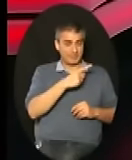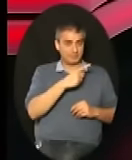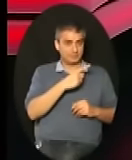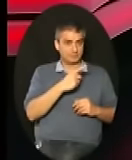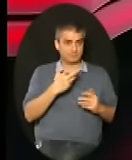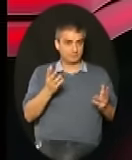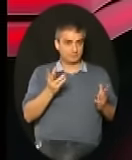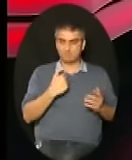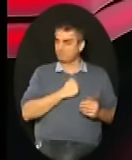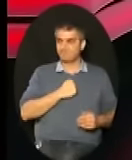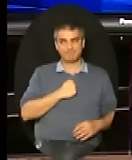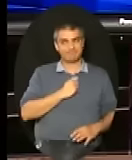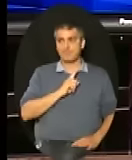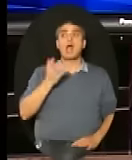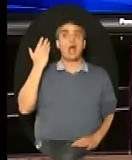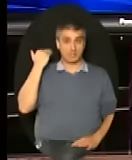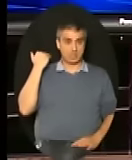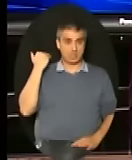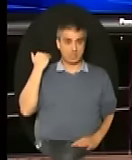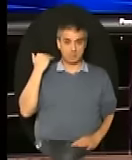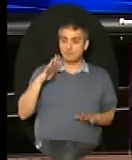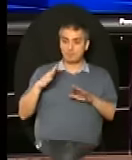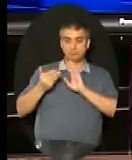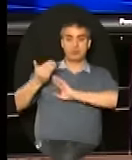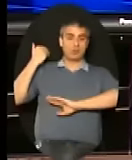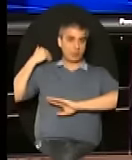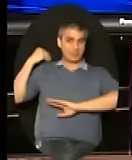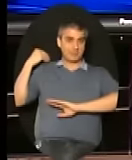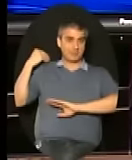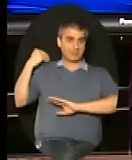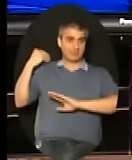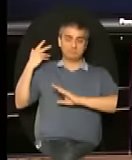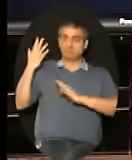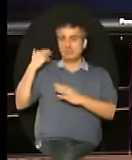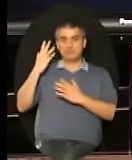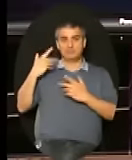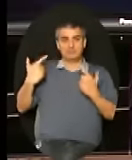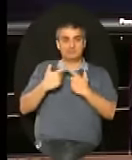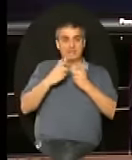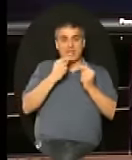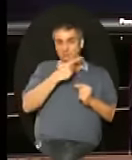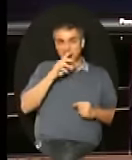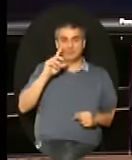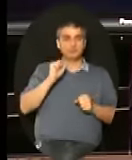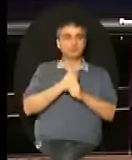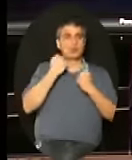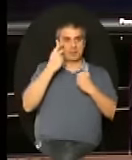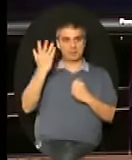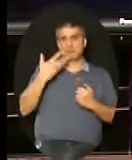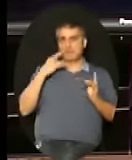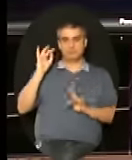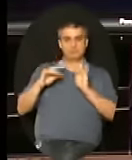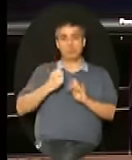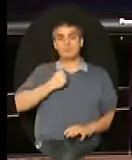בנימין נתניהו? לצערי לא. הייתה כזאת בממשלה הקודמת. מאז צוק איתן, כשהוא חטף